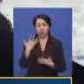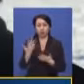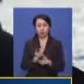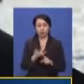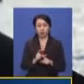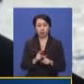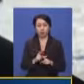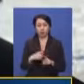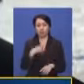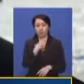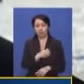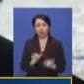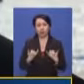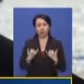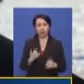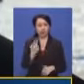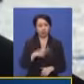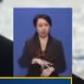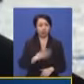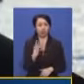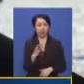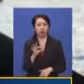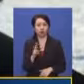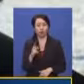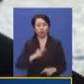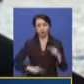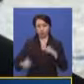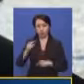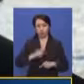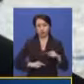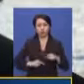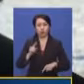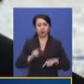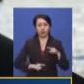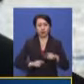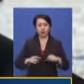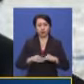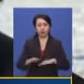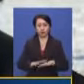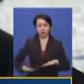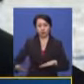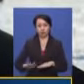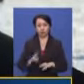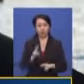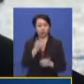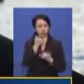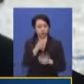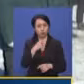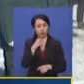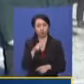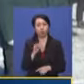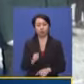был очень важным для нас. 24 октября он вернулся на родную землю. Больше никто не сможет сказать о нем